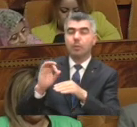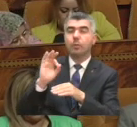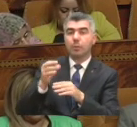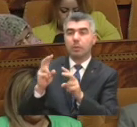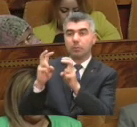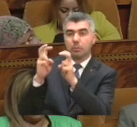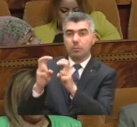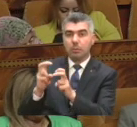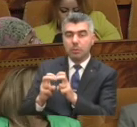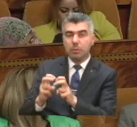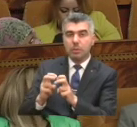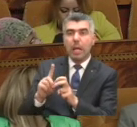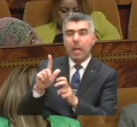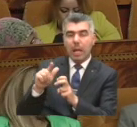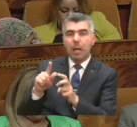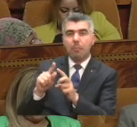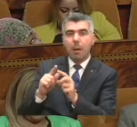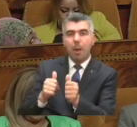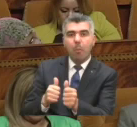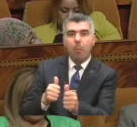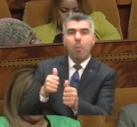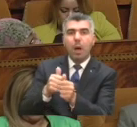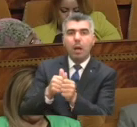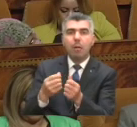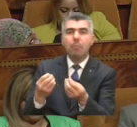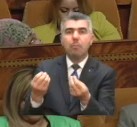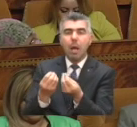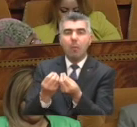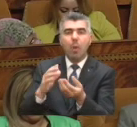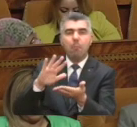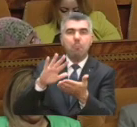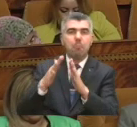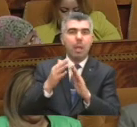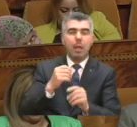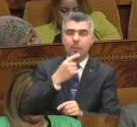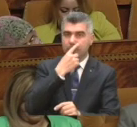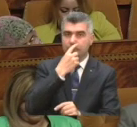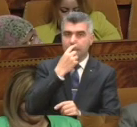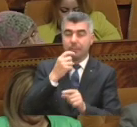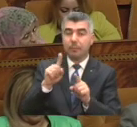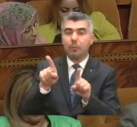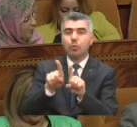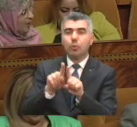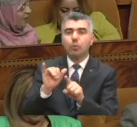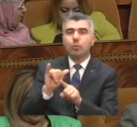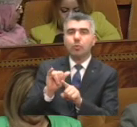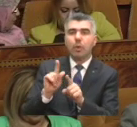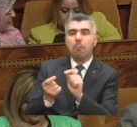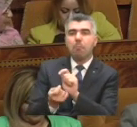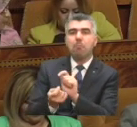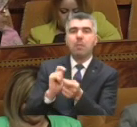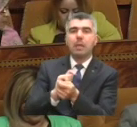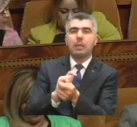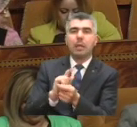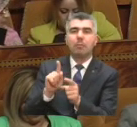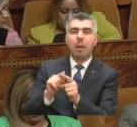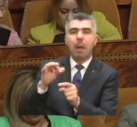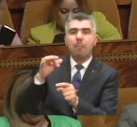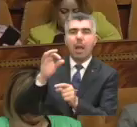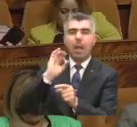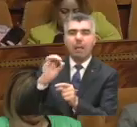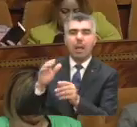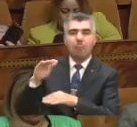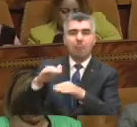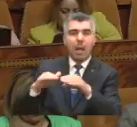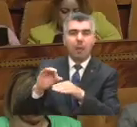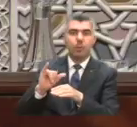دراسات مواكبة بخصوص التأثير البيئي؟ ما هي الحلول البديلة لاستعمال المياه شديدة الملوحة؟